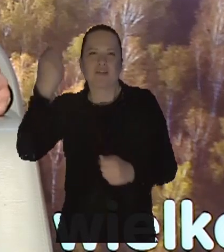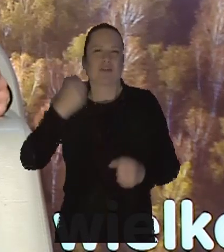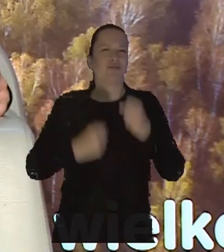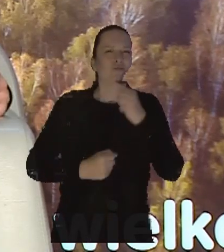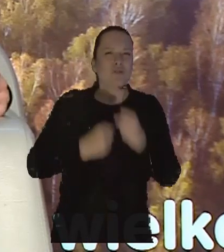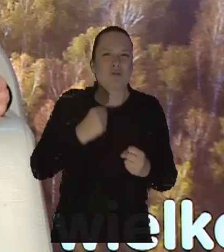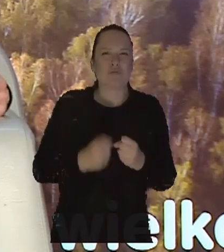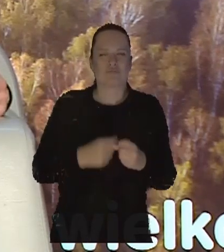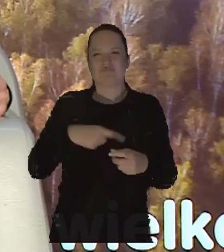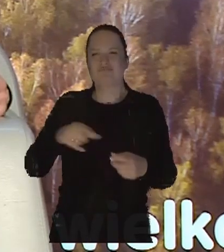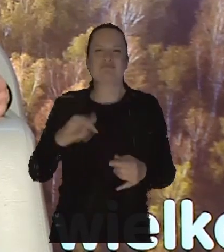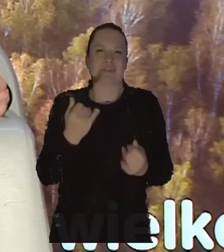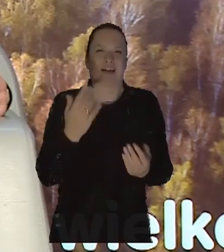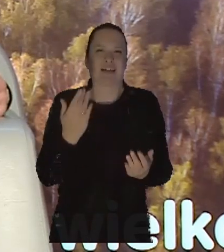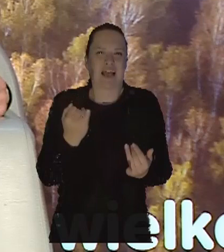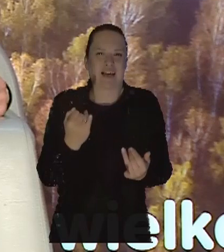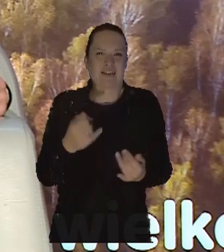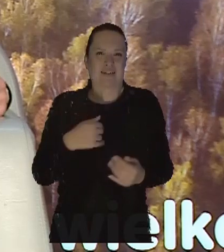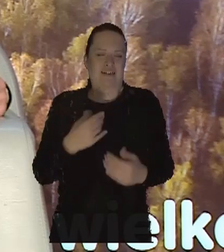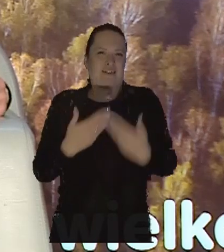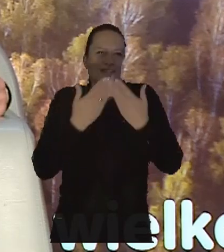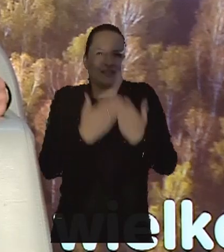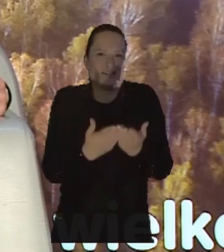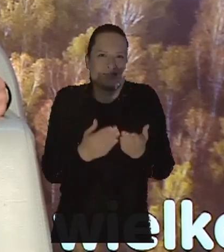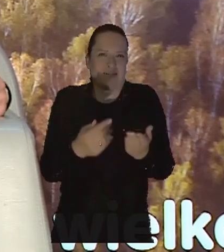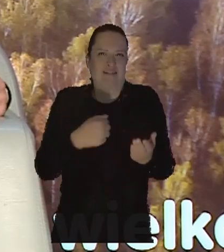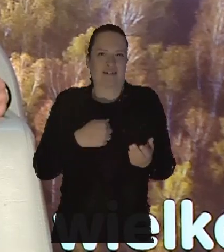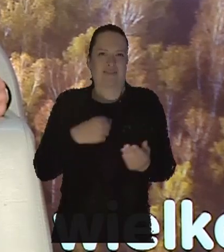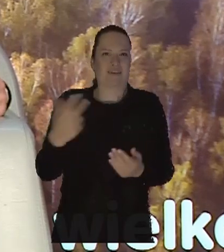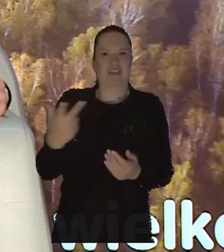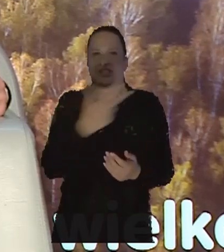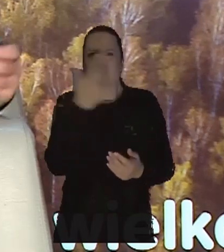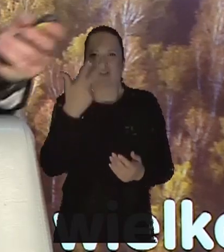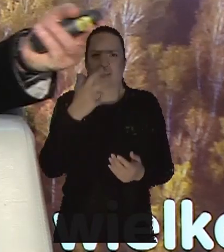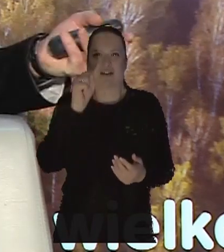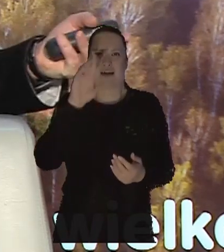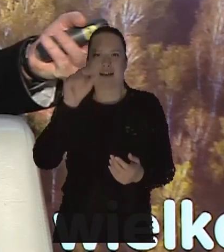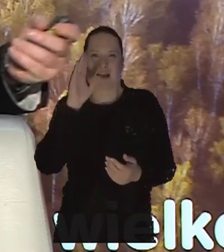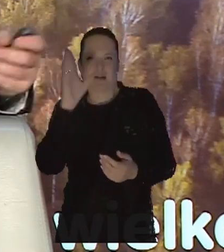próby jest oddać się biernie w ręce trzech Arabów,